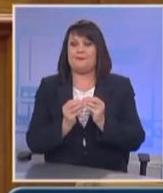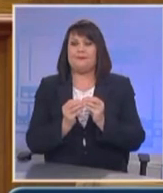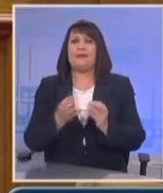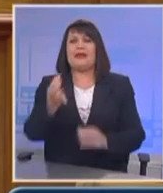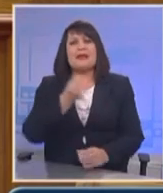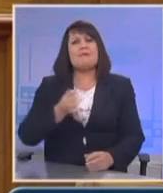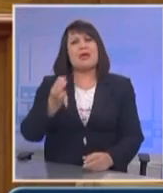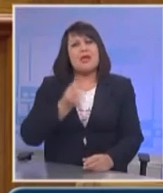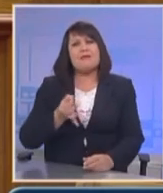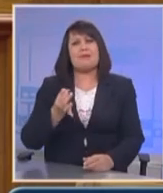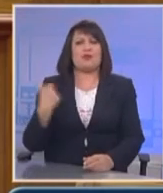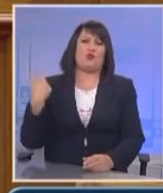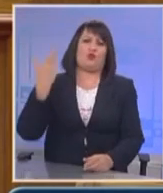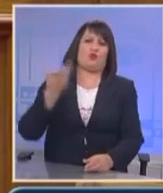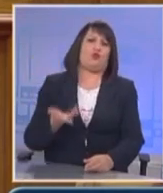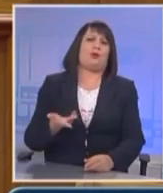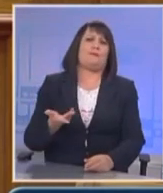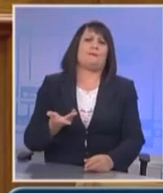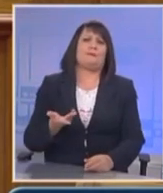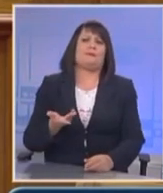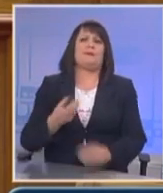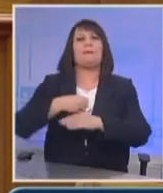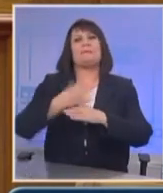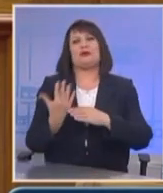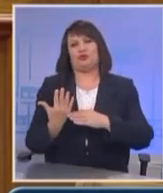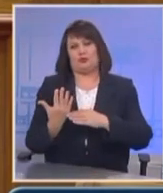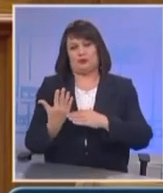εξαγγείλει όλο αυτό το διάστημα και τα προηγούμενα χρόνια το ΠΑΣΟΚ.